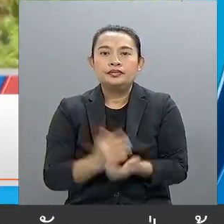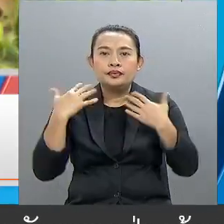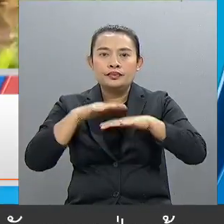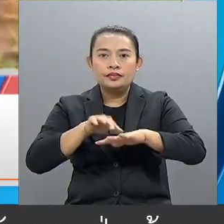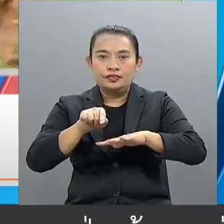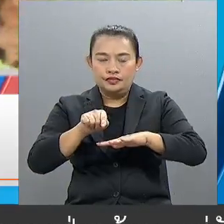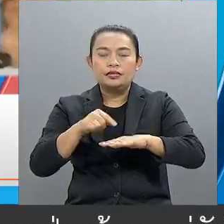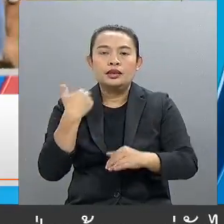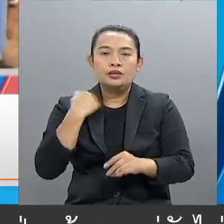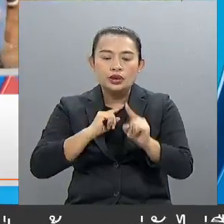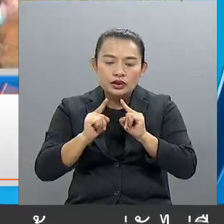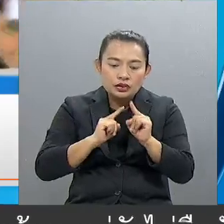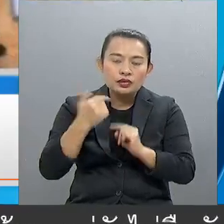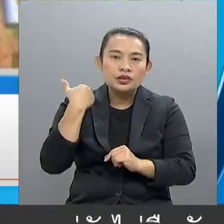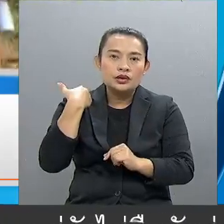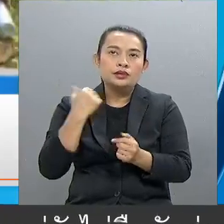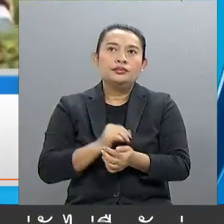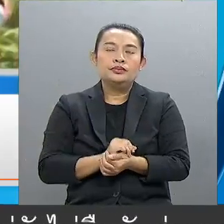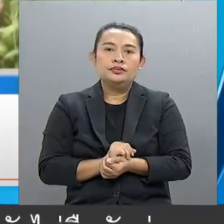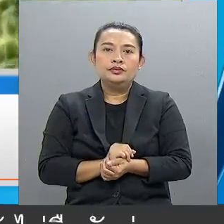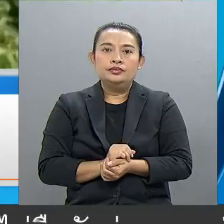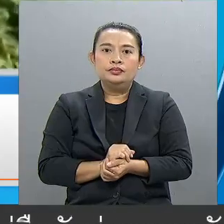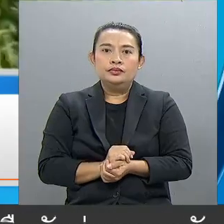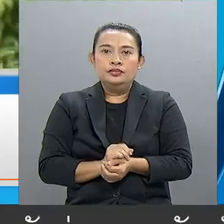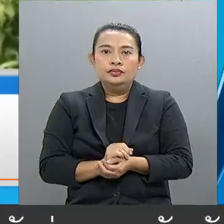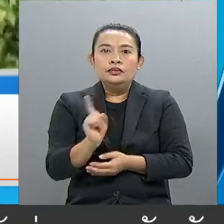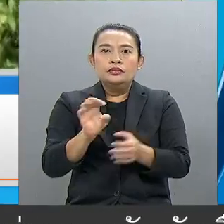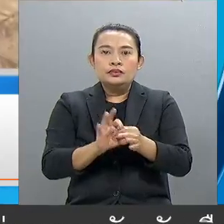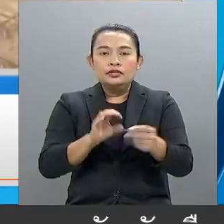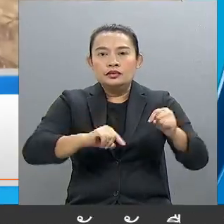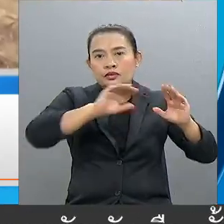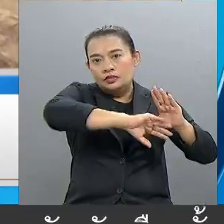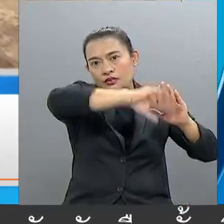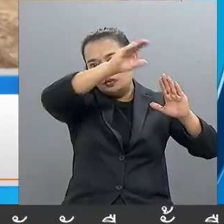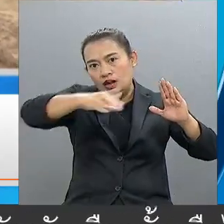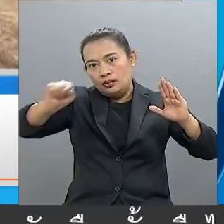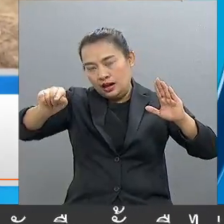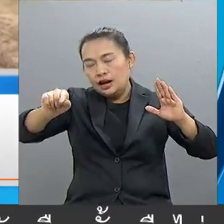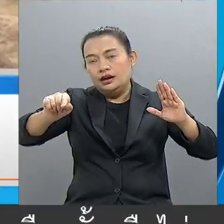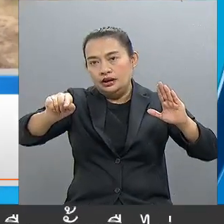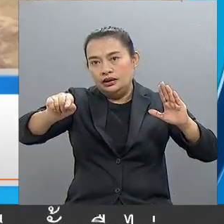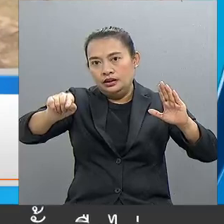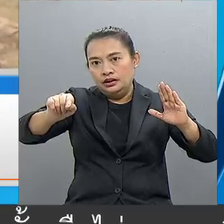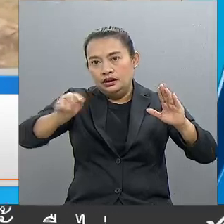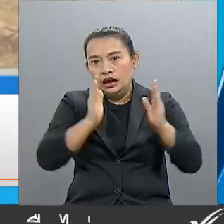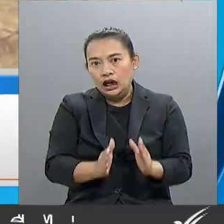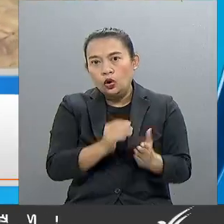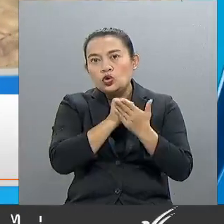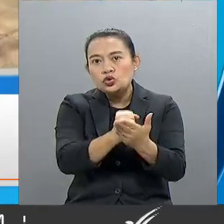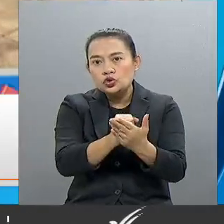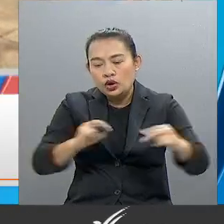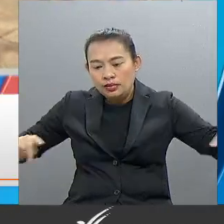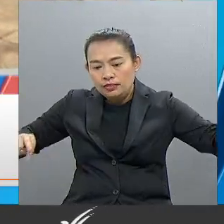พื้นที่อีกฝั่งหนึ่งของอีกด้านหนึ่งของแนวผานะครับจัดชุดลาดตระเวนนะครับเดินขึ้นมาน